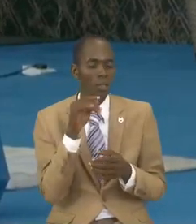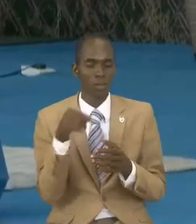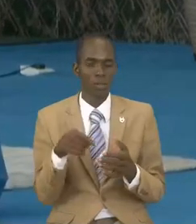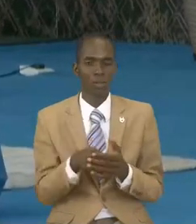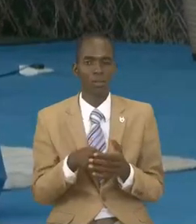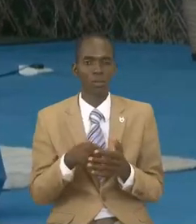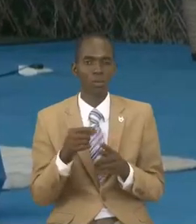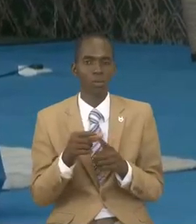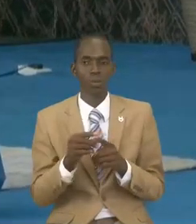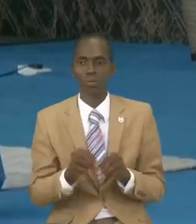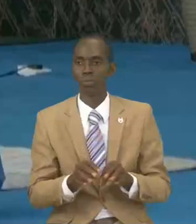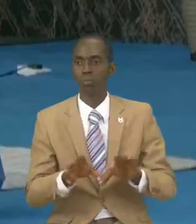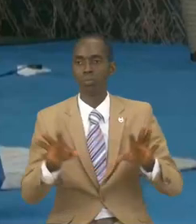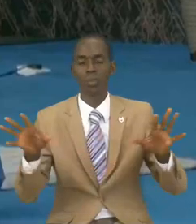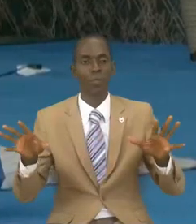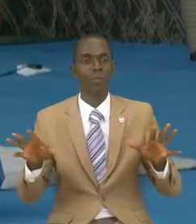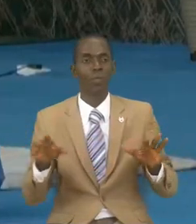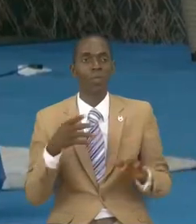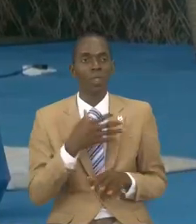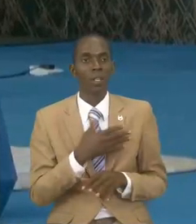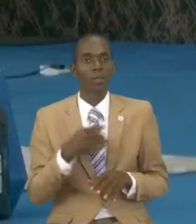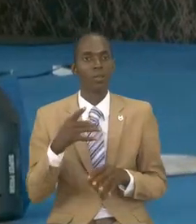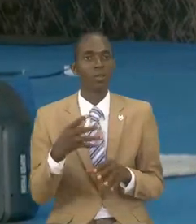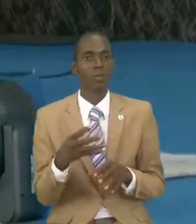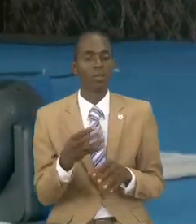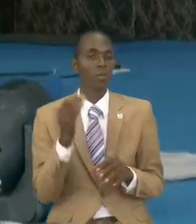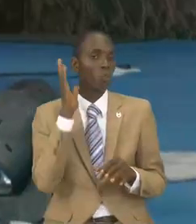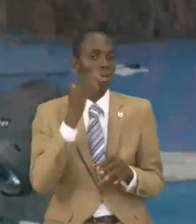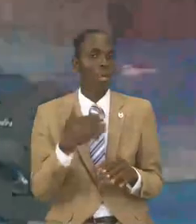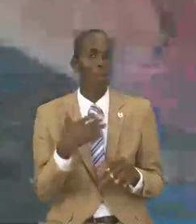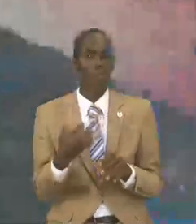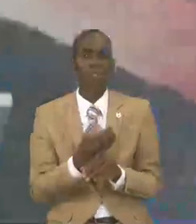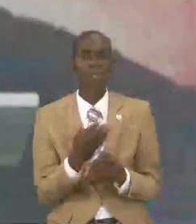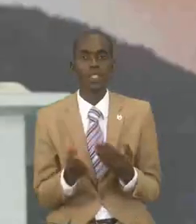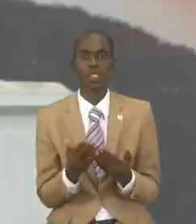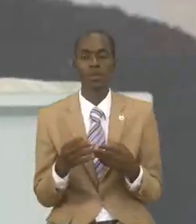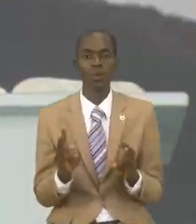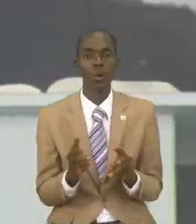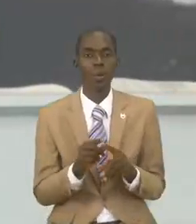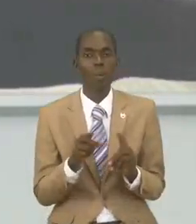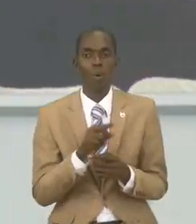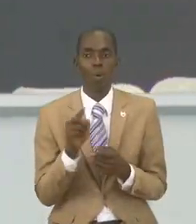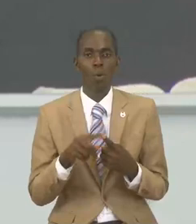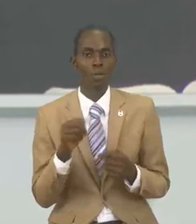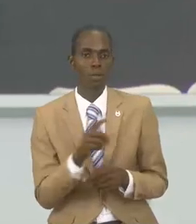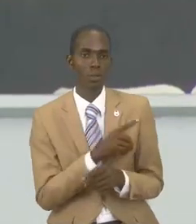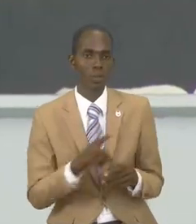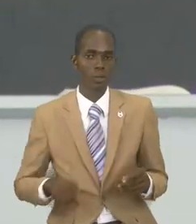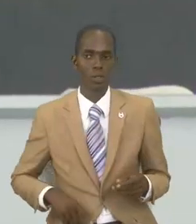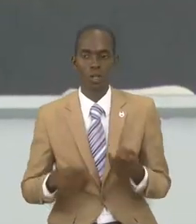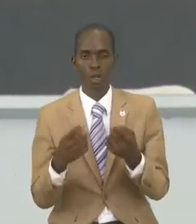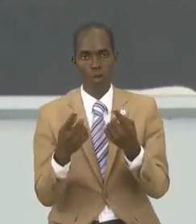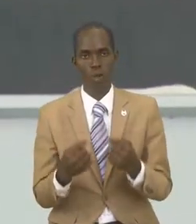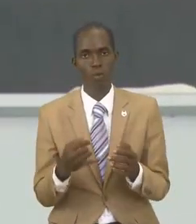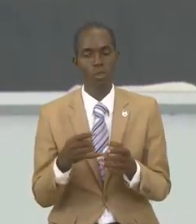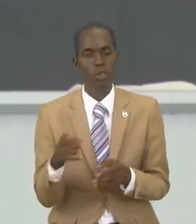devant eux et ils peuvent facilement emprunter cette voie et ils ne l'ont pas fait. Lorsque le Seigneur viendra,